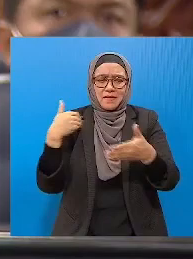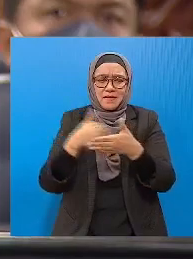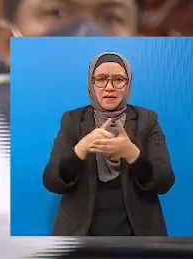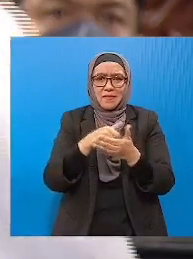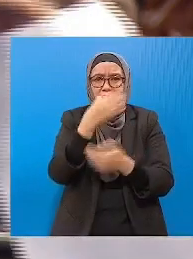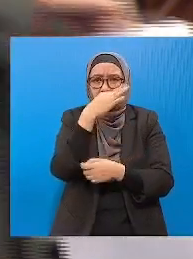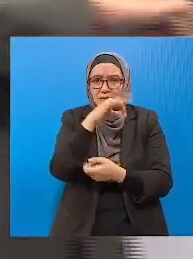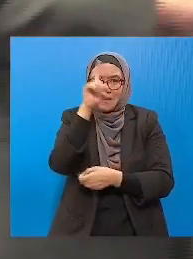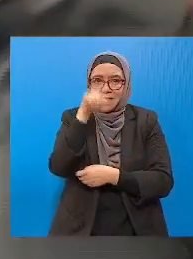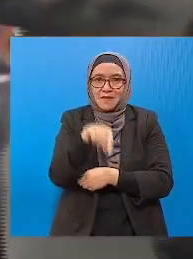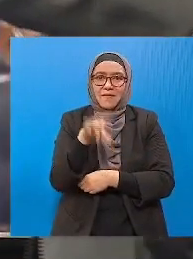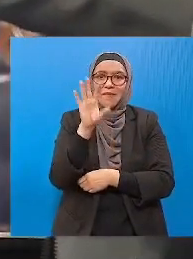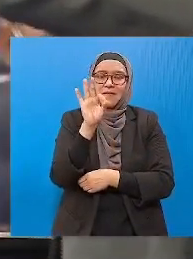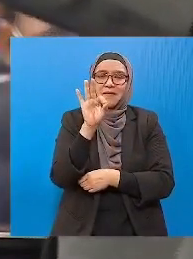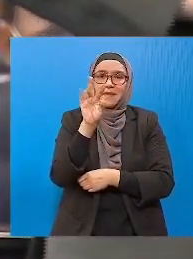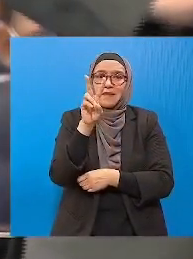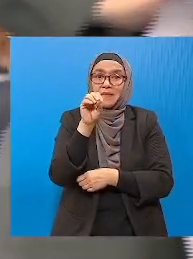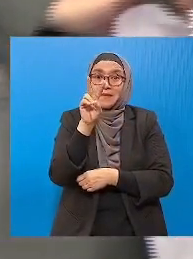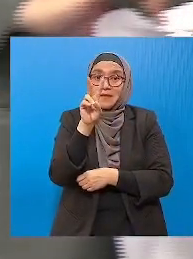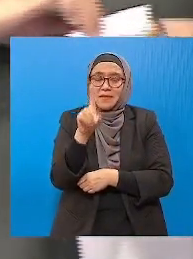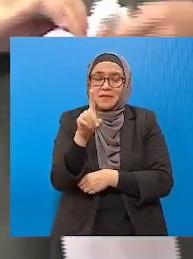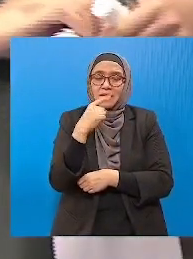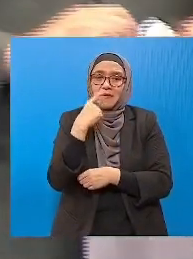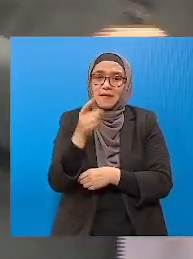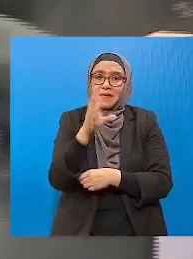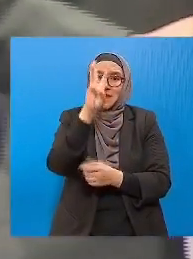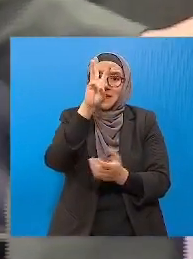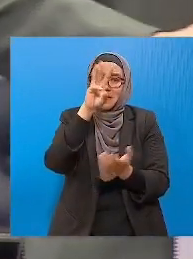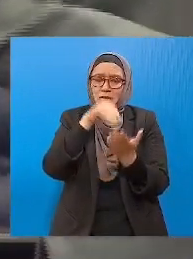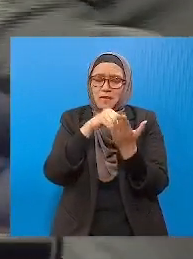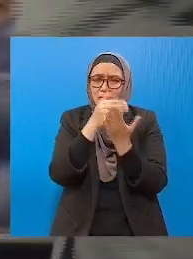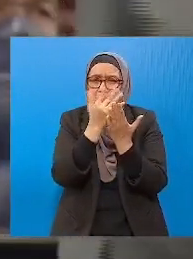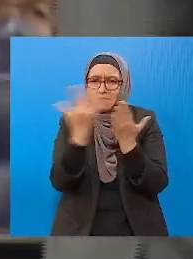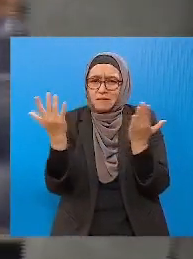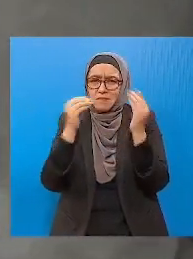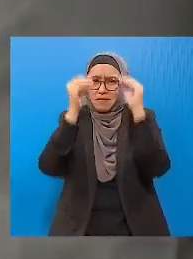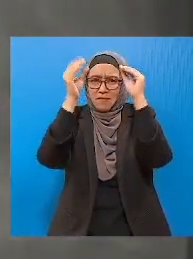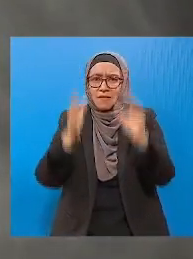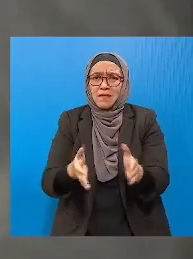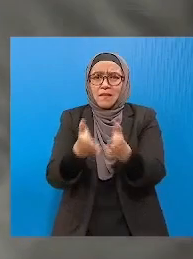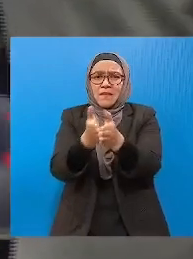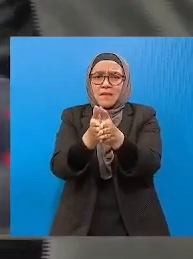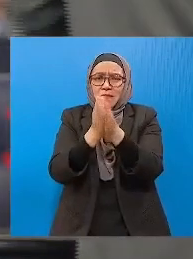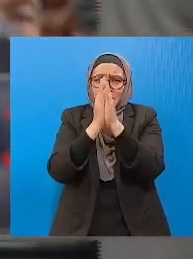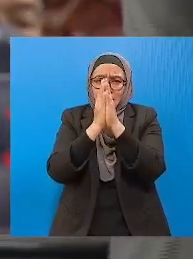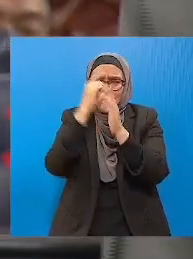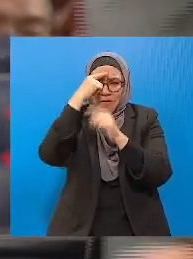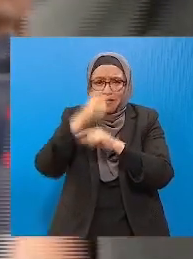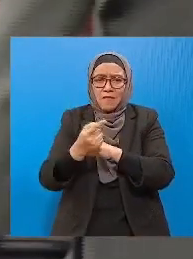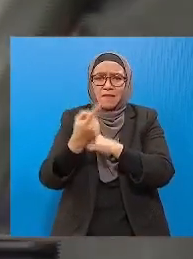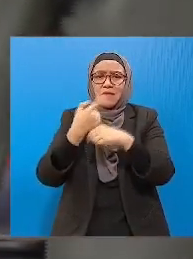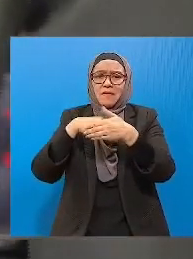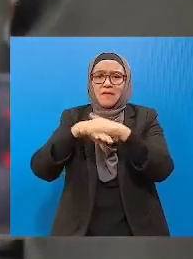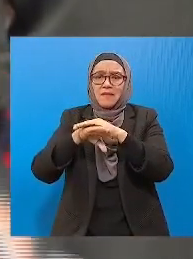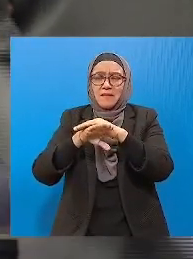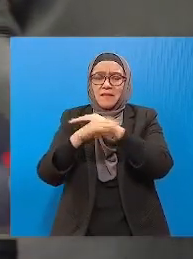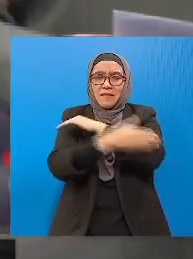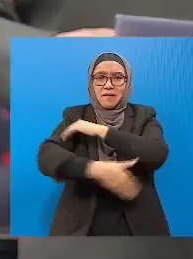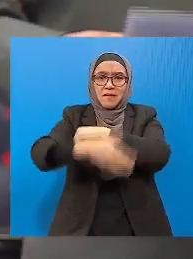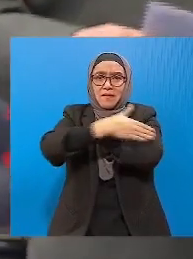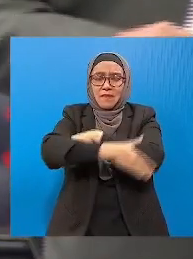19-09-2018 jukkan selama 6621 orang guru yang memohon masuk kenegeri tertentu